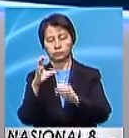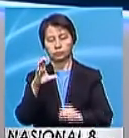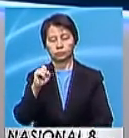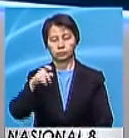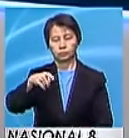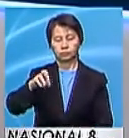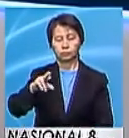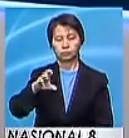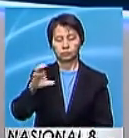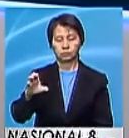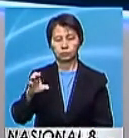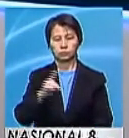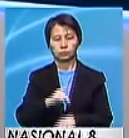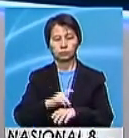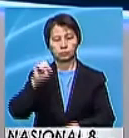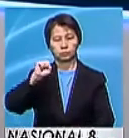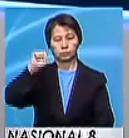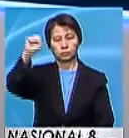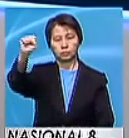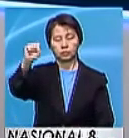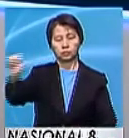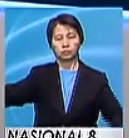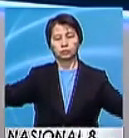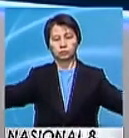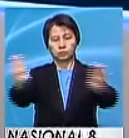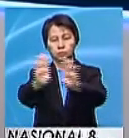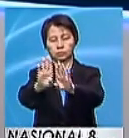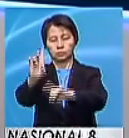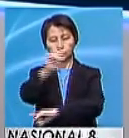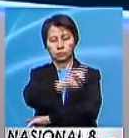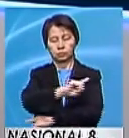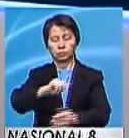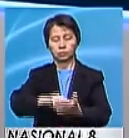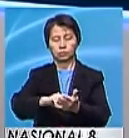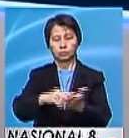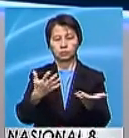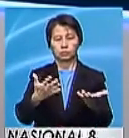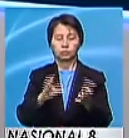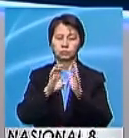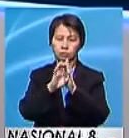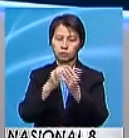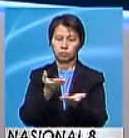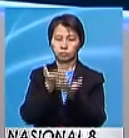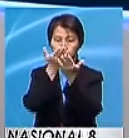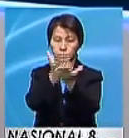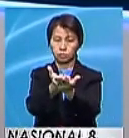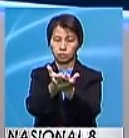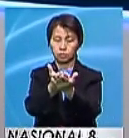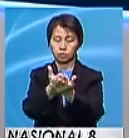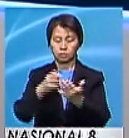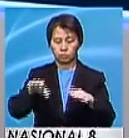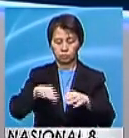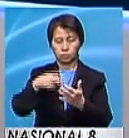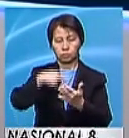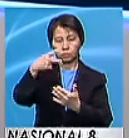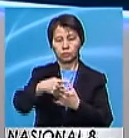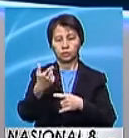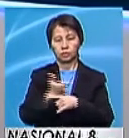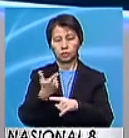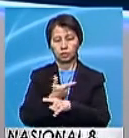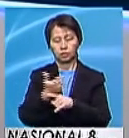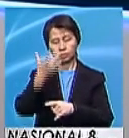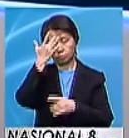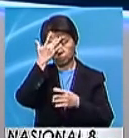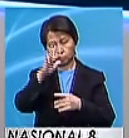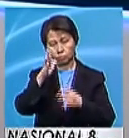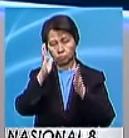CSPOC di Kota Kinabalu, Sabah yang menutup tirainya hari ini. Antaranya cadangan merangka program latihan pembangunan